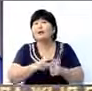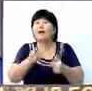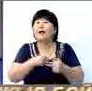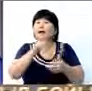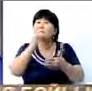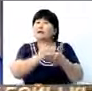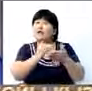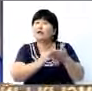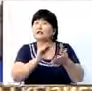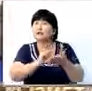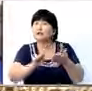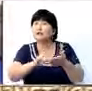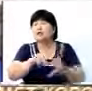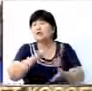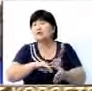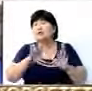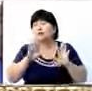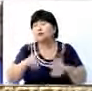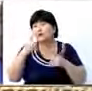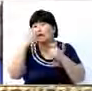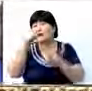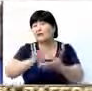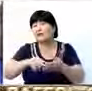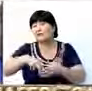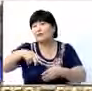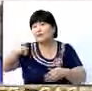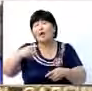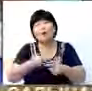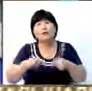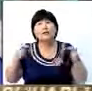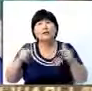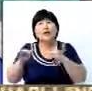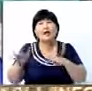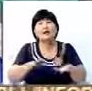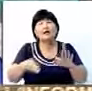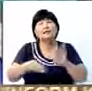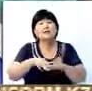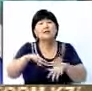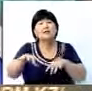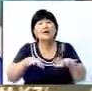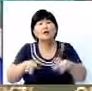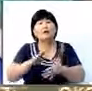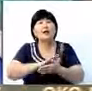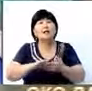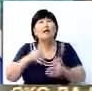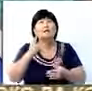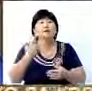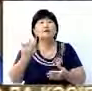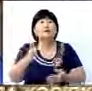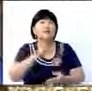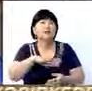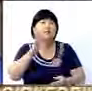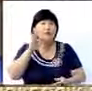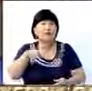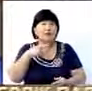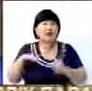атын атап, түсін түстеп қызметтік орындарына хаттама рәсімделген. Осындай нақты тірліктер сыбайлас жемқорлықтан тазаруға бірден бір сеп болмақ,